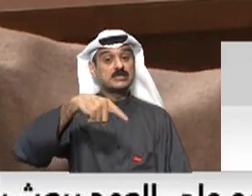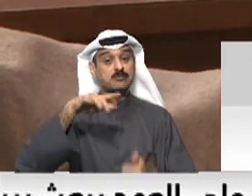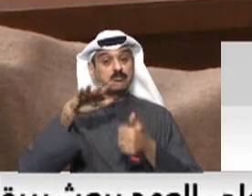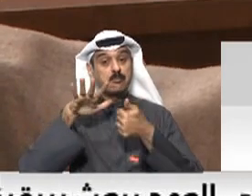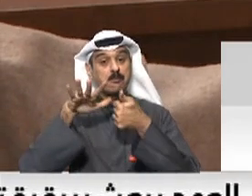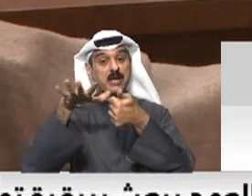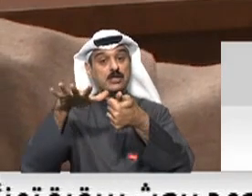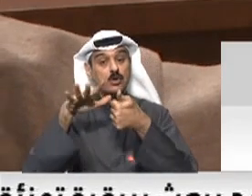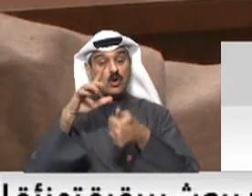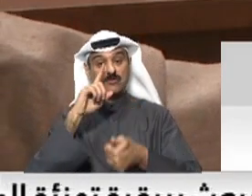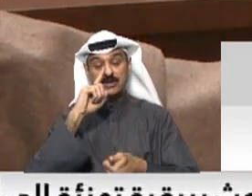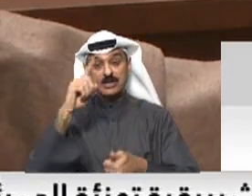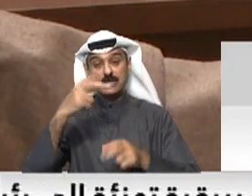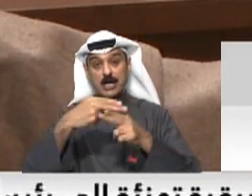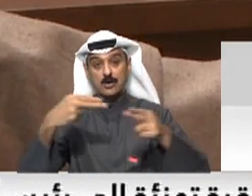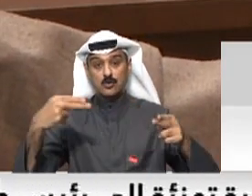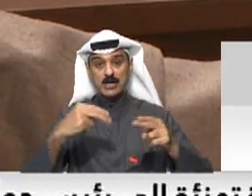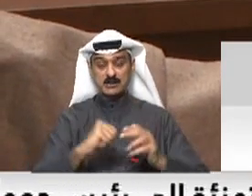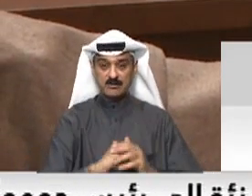كويتي،